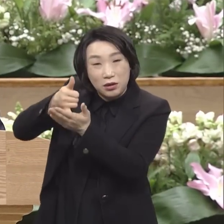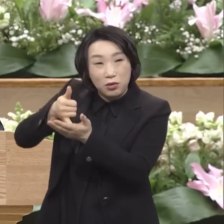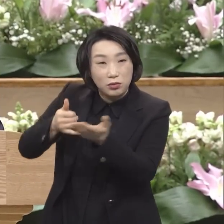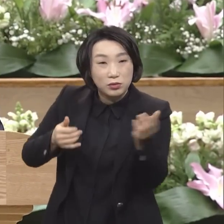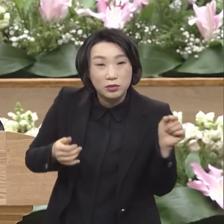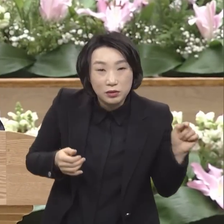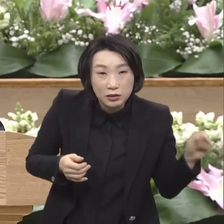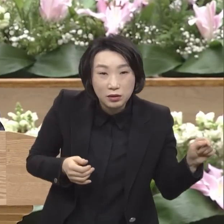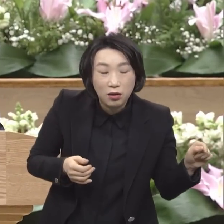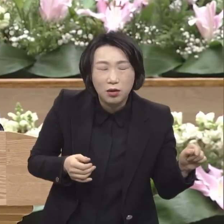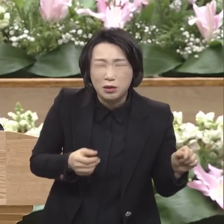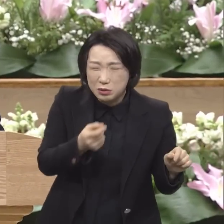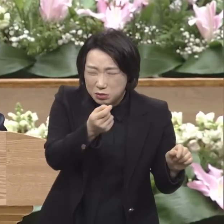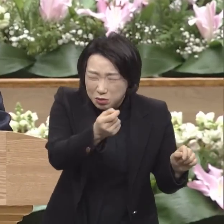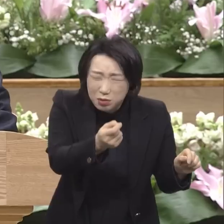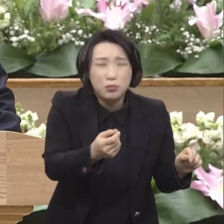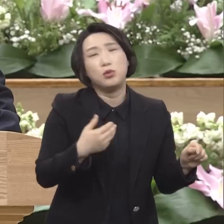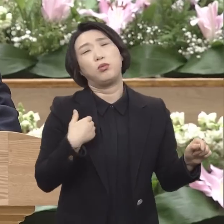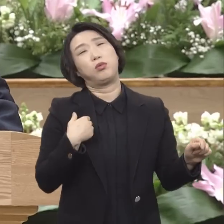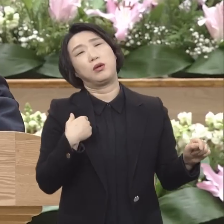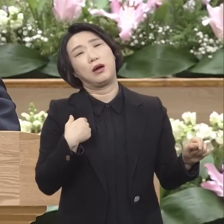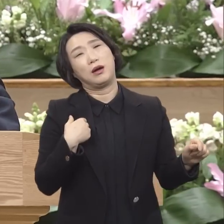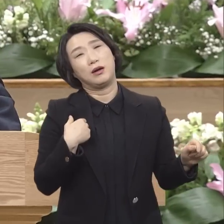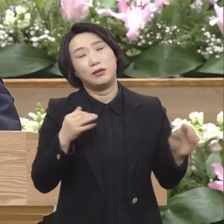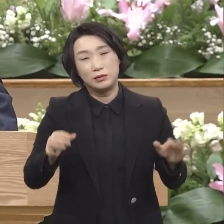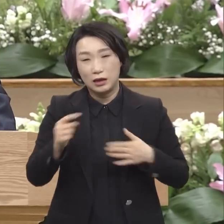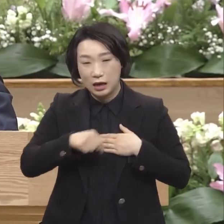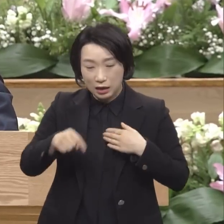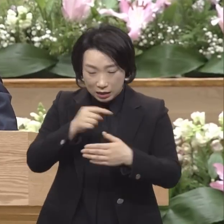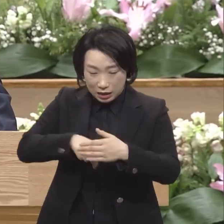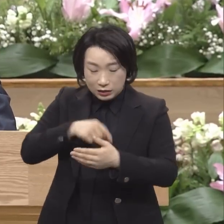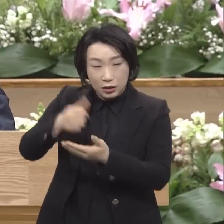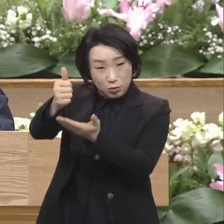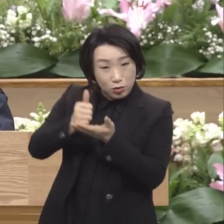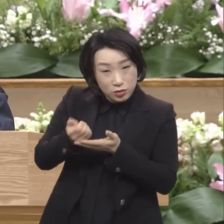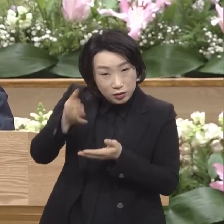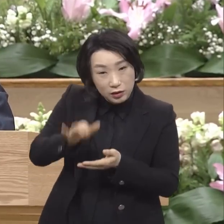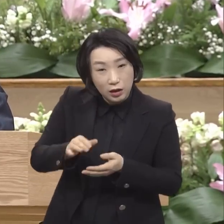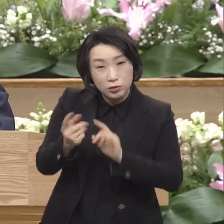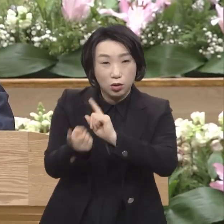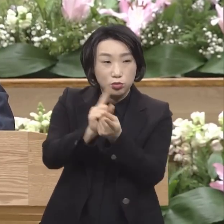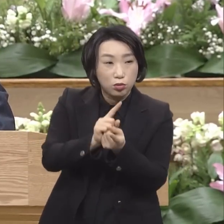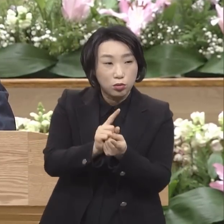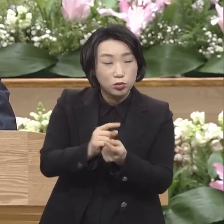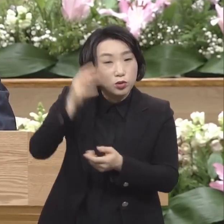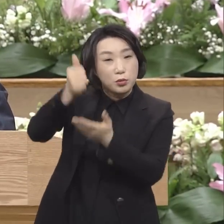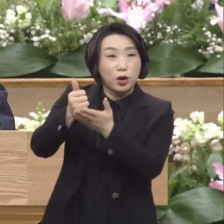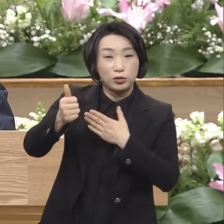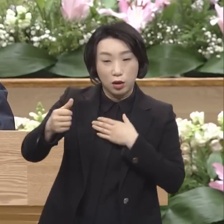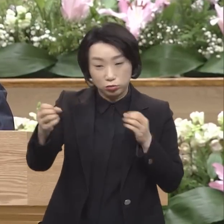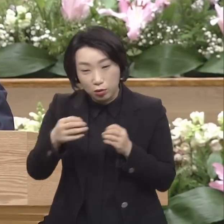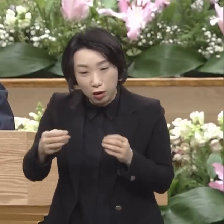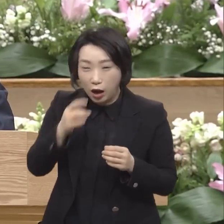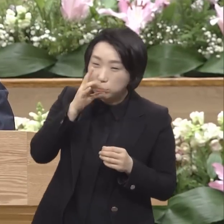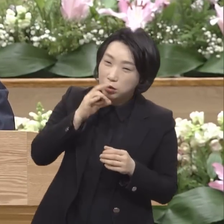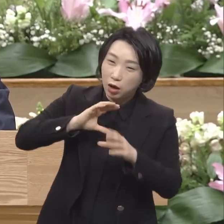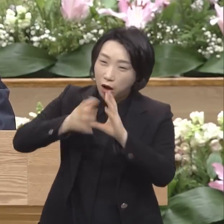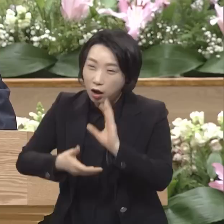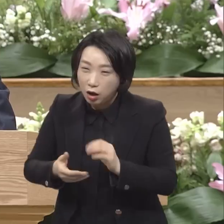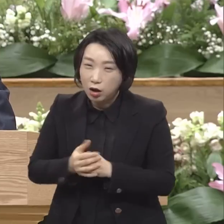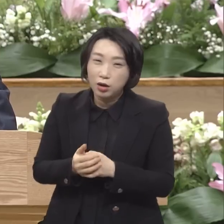대해서 전혀 내 안에 계신데도 서로 대화도 안 되고 얘기도 안